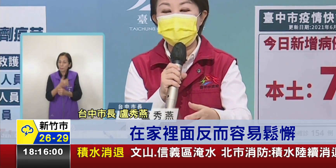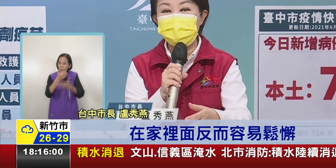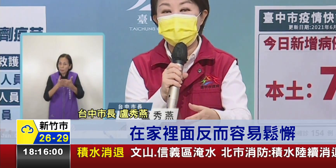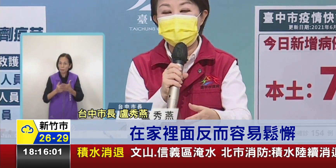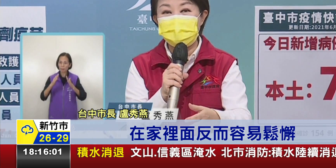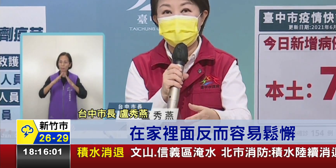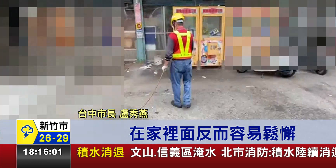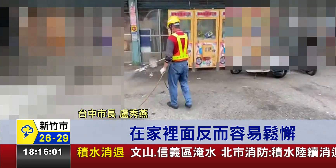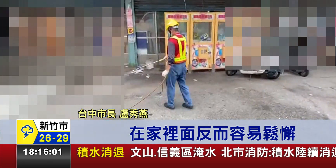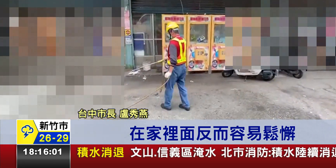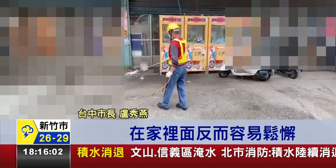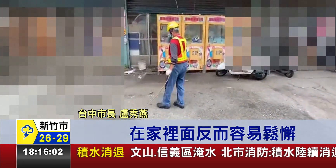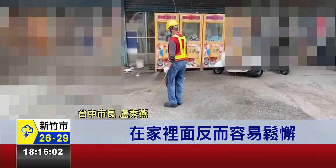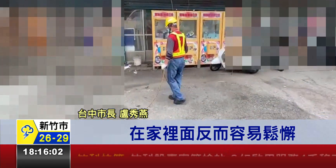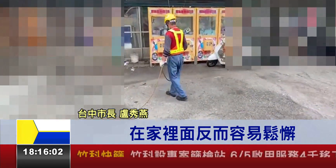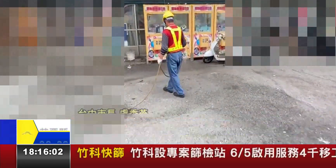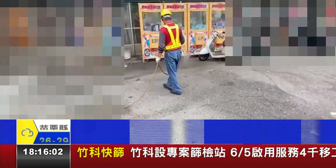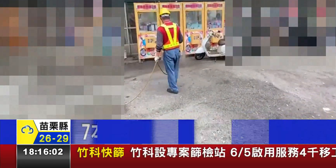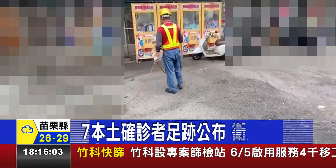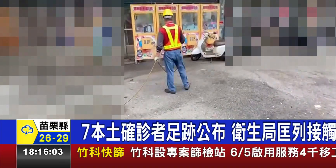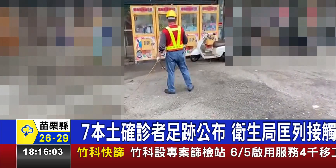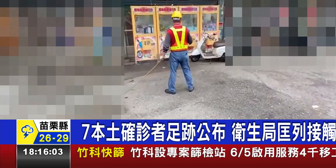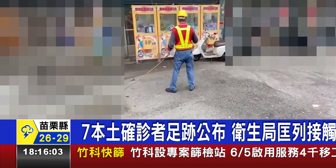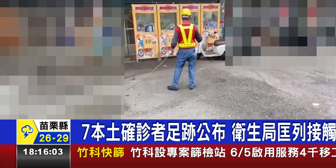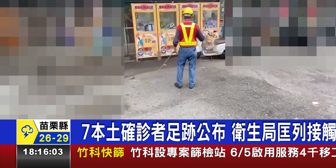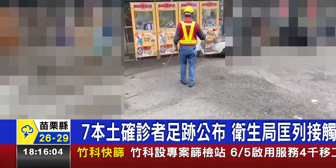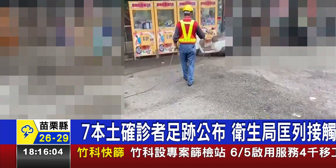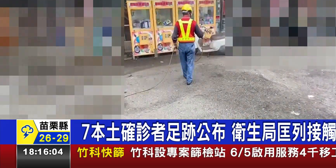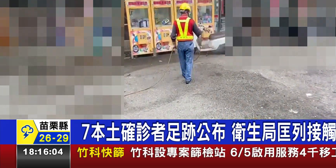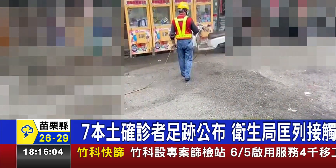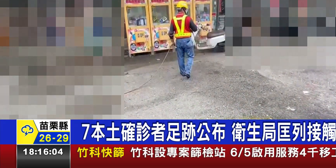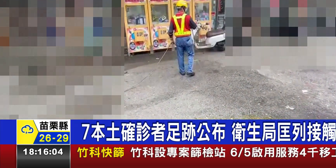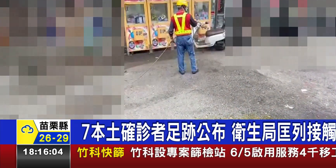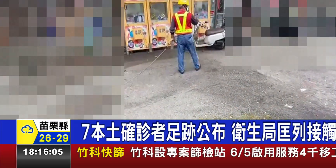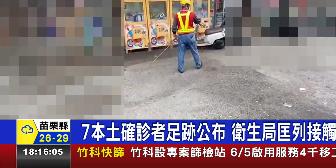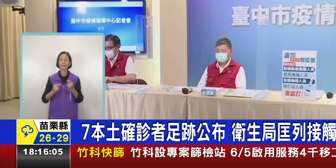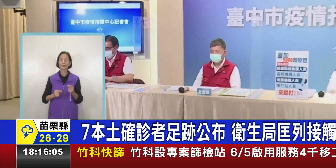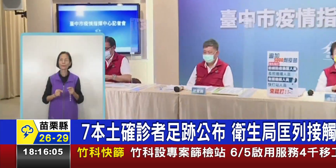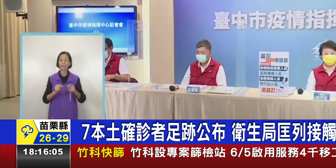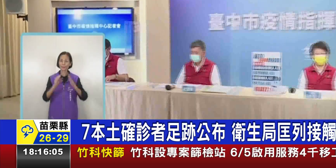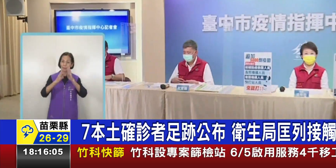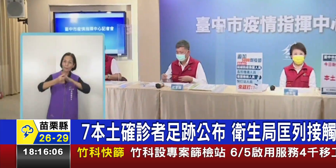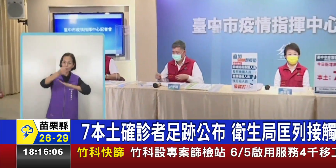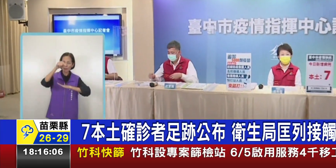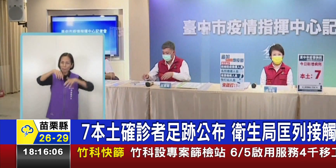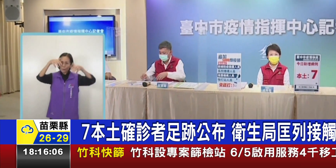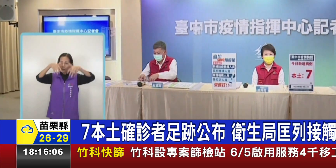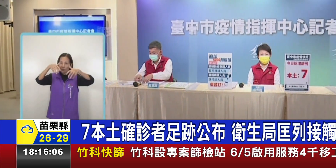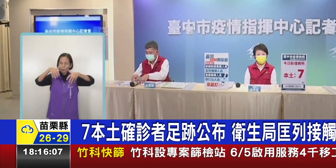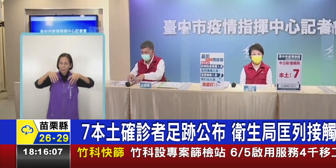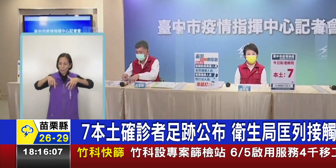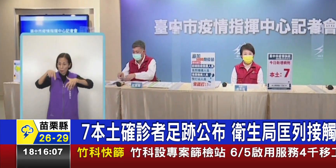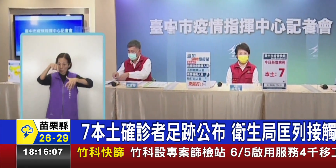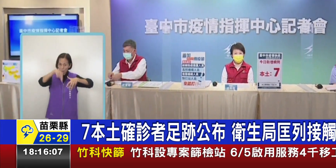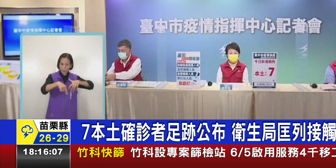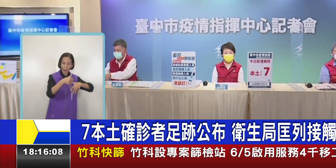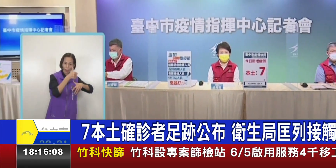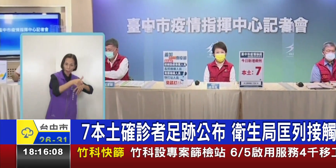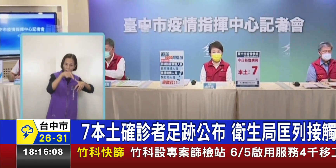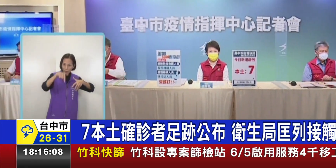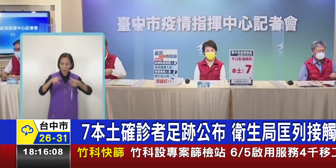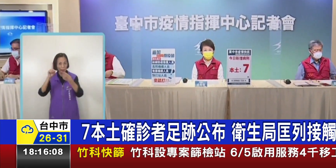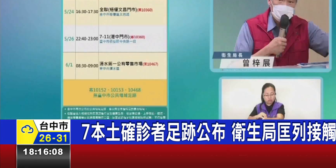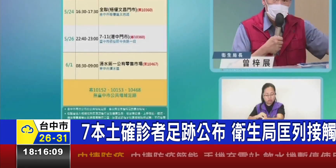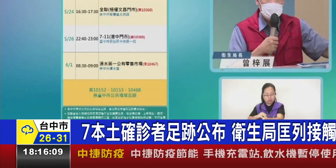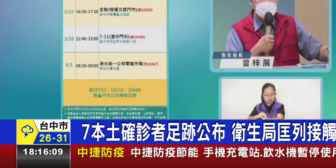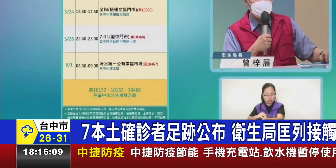面反而容易松懈。 由于社区药局一家三口确诊，这段时间药局人来人往，就怕会有扩散风险，市府也紧急加开